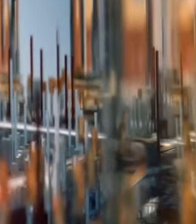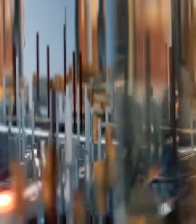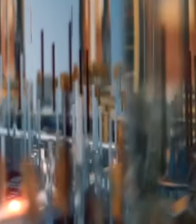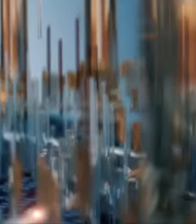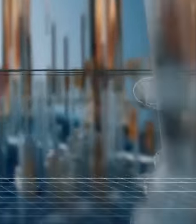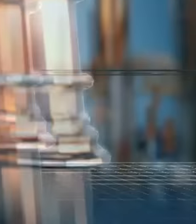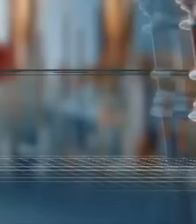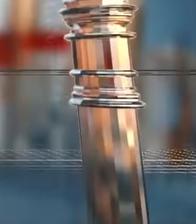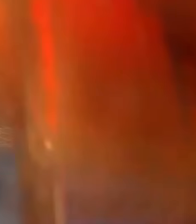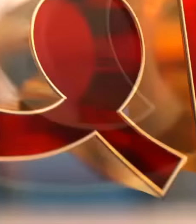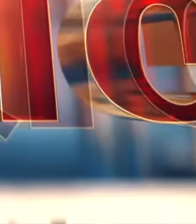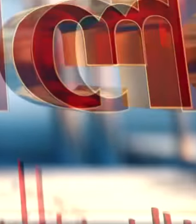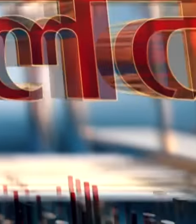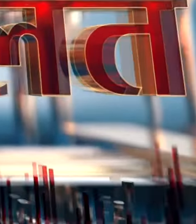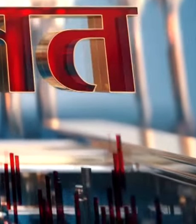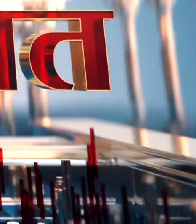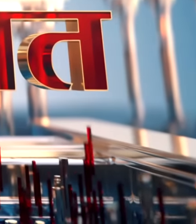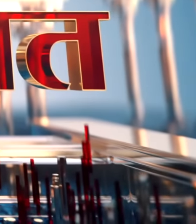शर्मा के